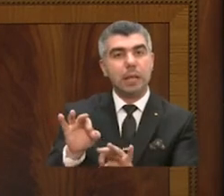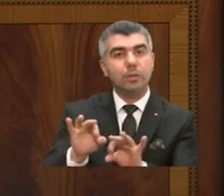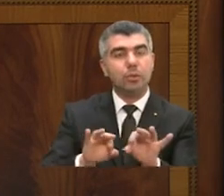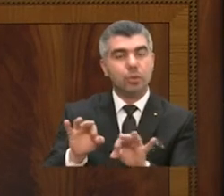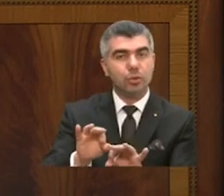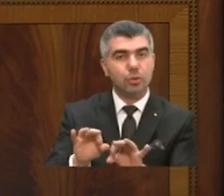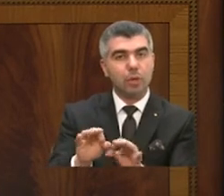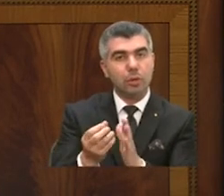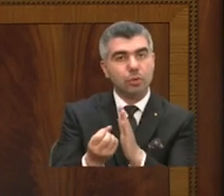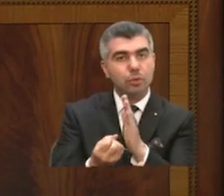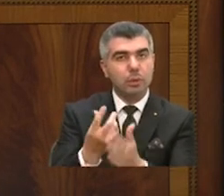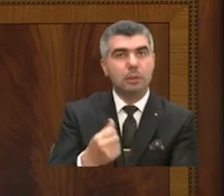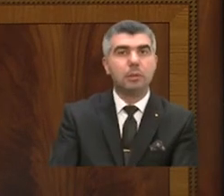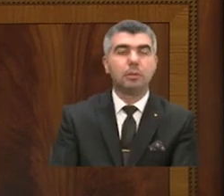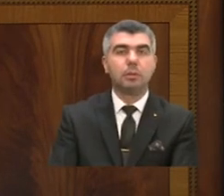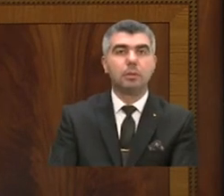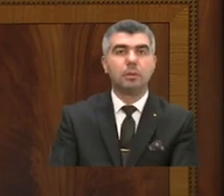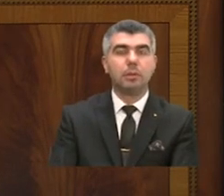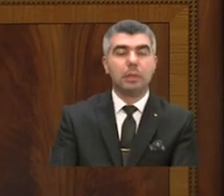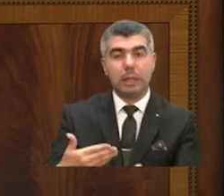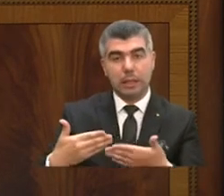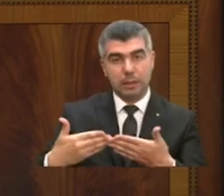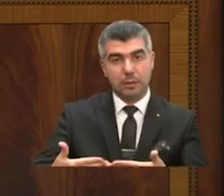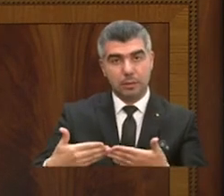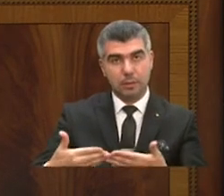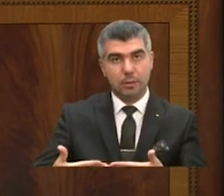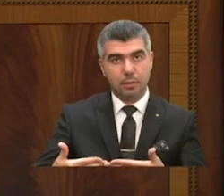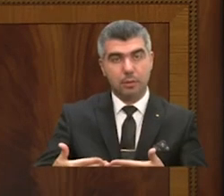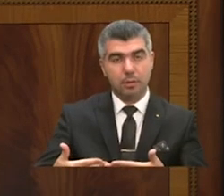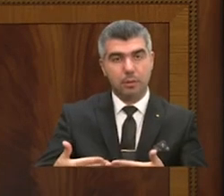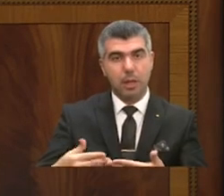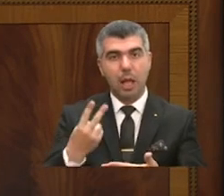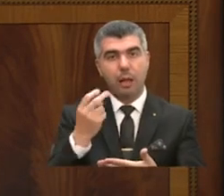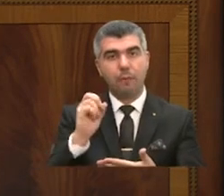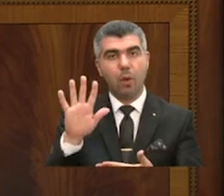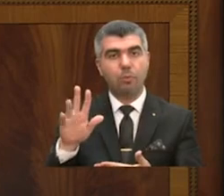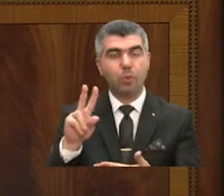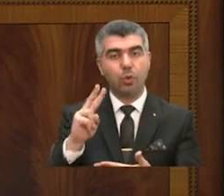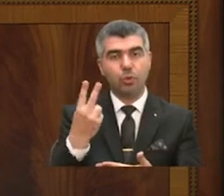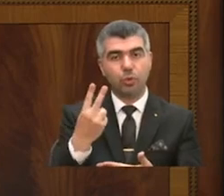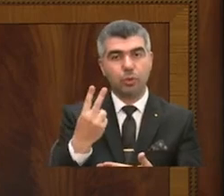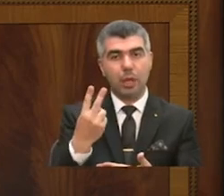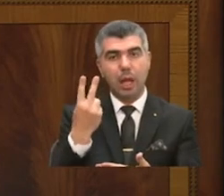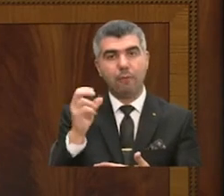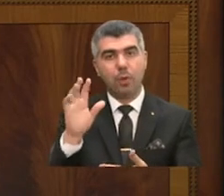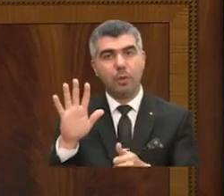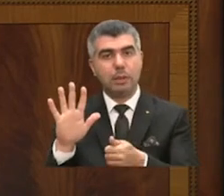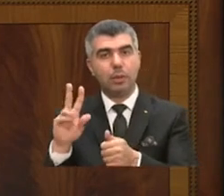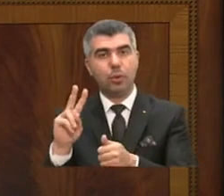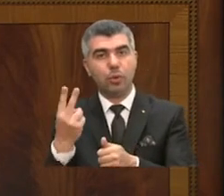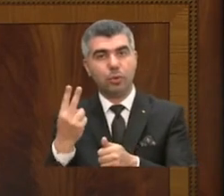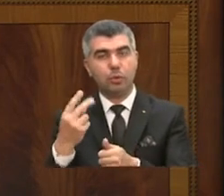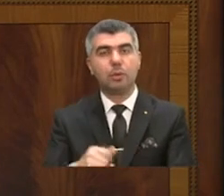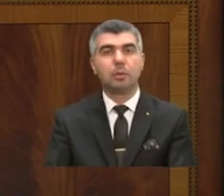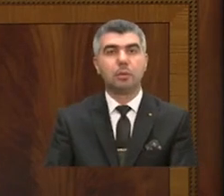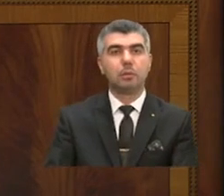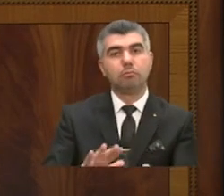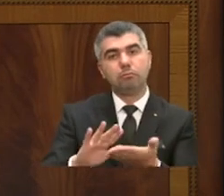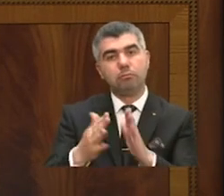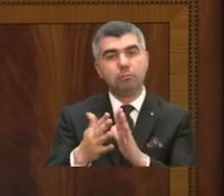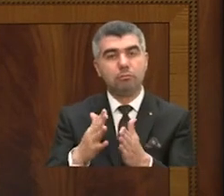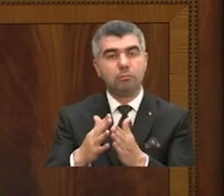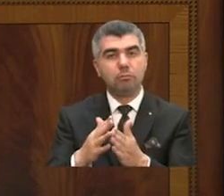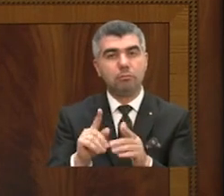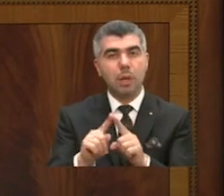ستمكن هذه الاستراتيجية على المدى المتوسط، يعني في أفق 2025-2026، من تجاوز مستوى